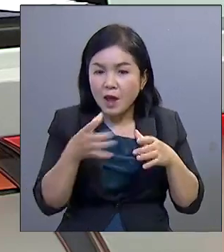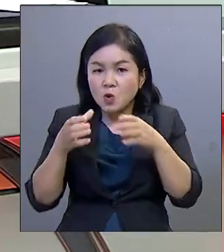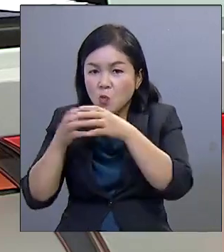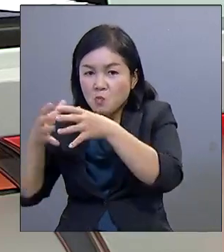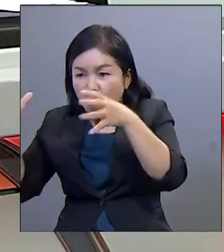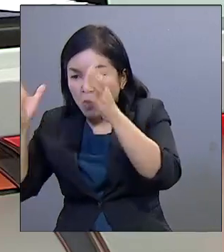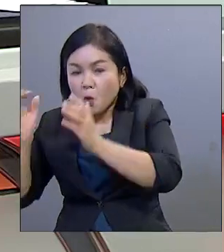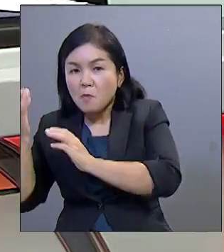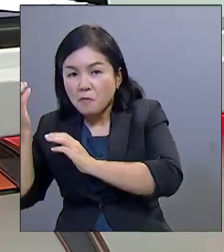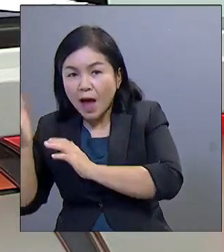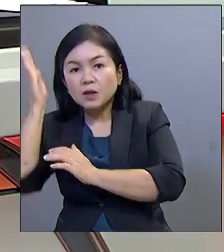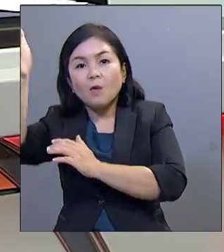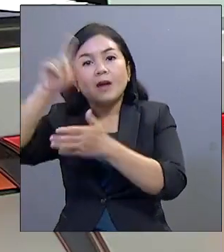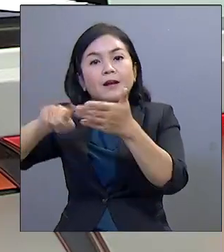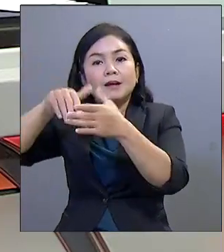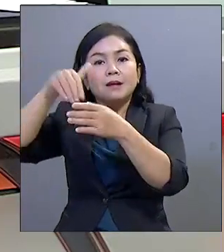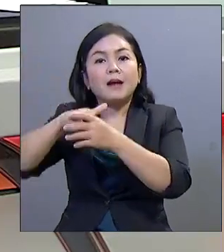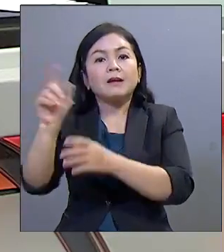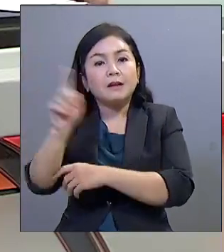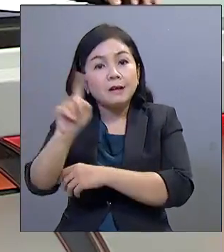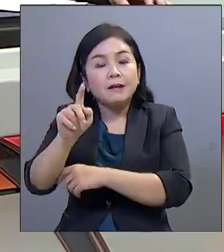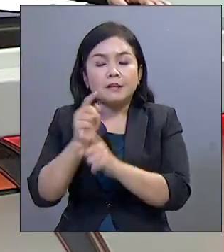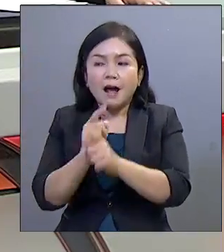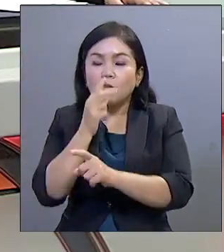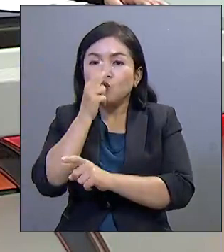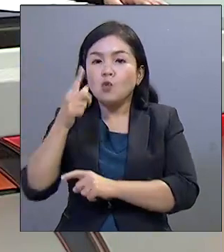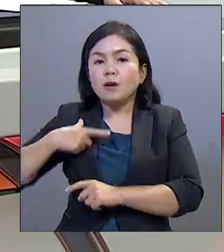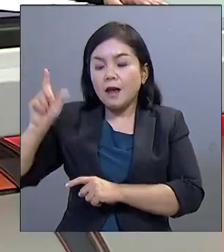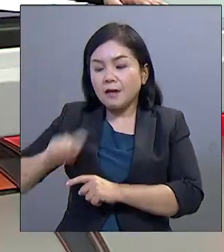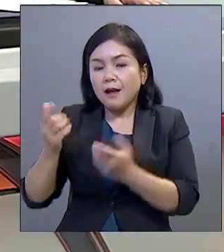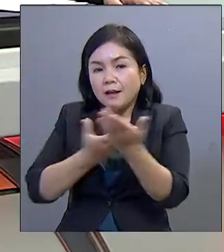กับการเลอกตงครั้งต่ไปนะคะค่าก็ตองตดตามวจะเป็นยัไ